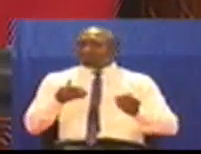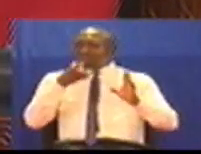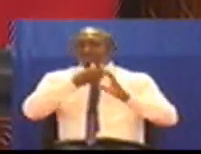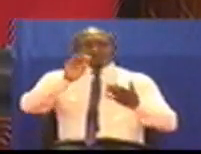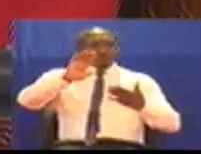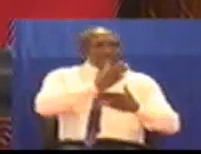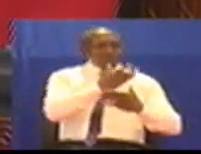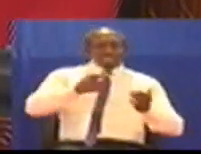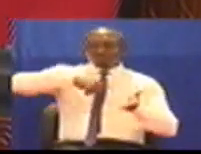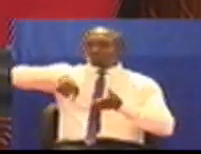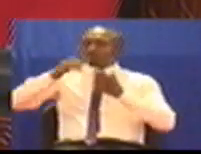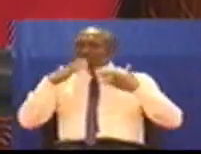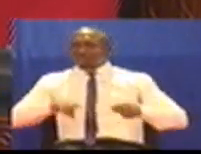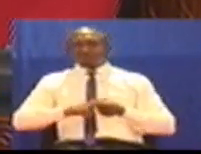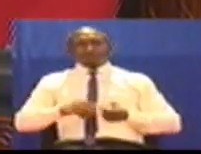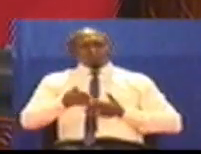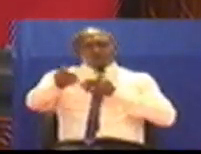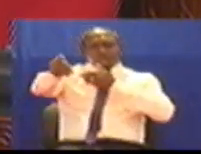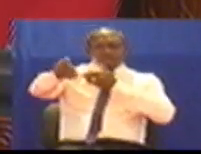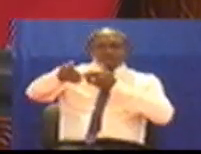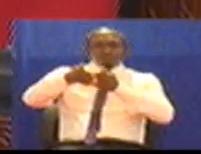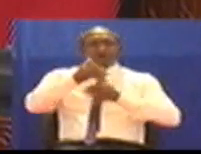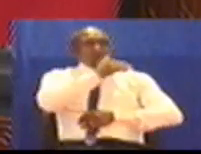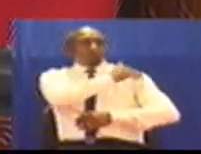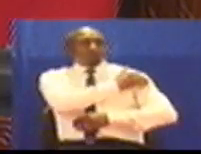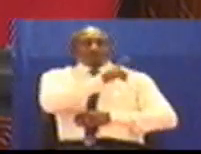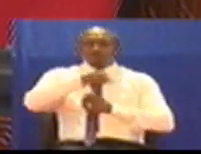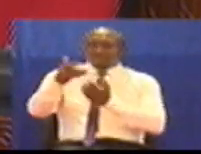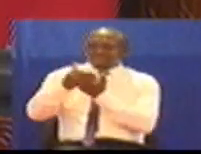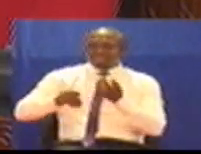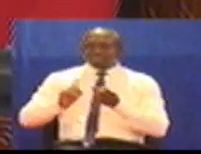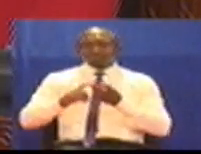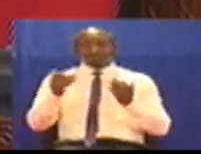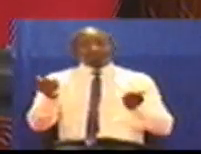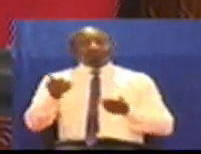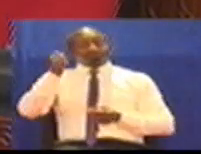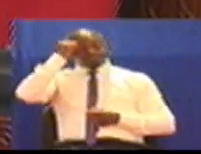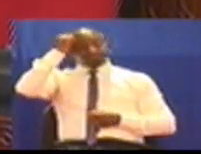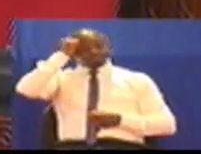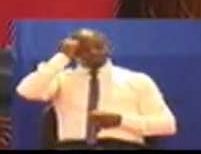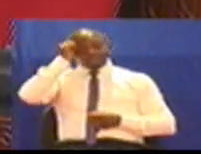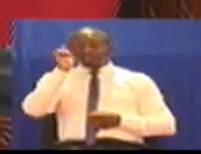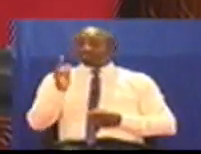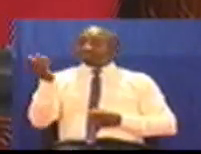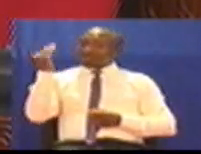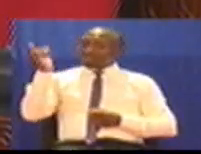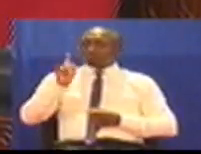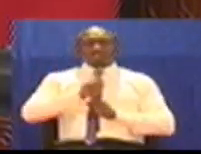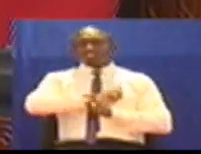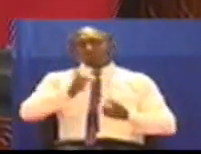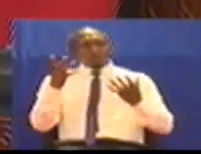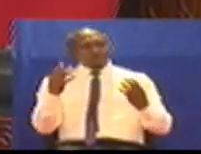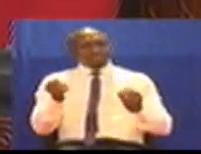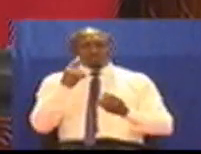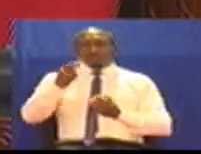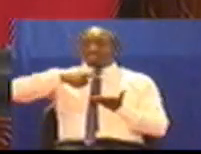kukarabati vituo vya afya ni kuweka huduma karibu kwa wananchi. Na sote tunafahamu tulikotoka, ilikuwa sio rahisi kuona kwamba kituo cha